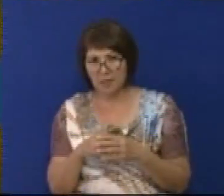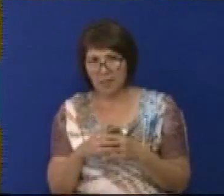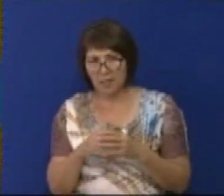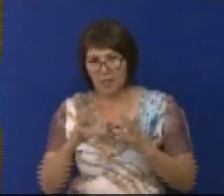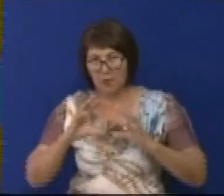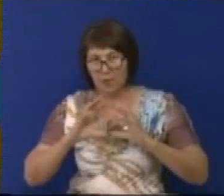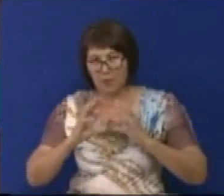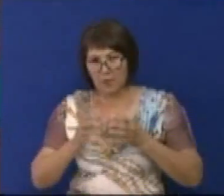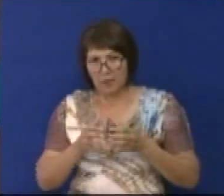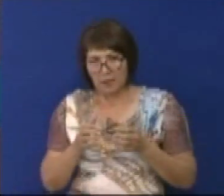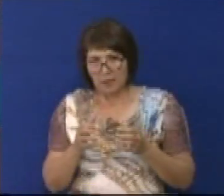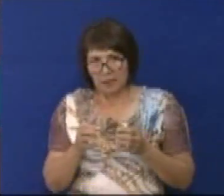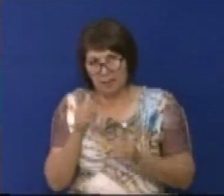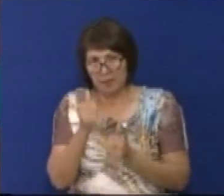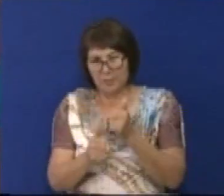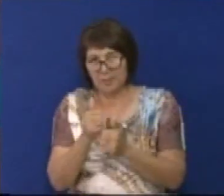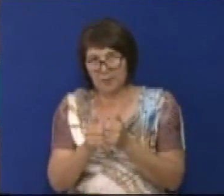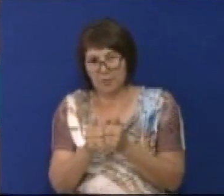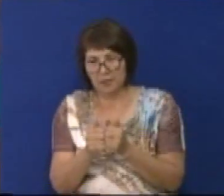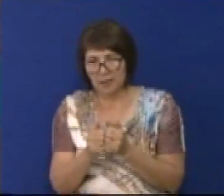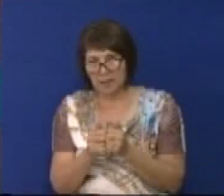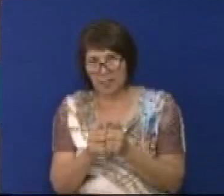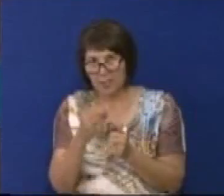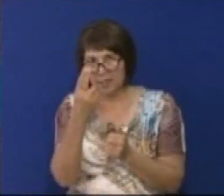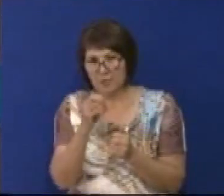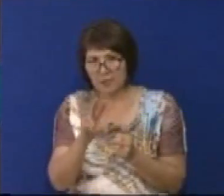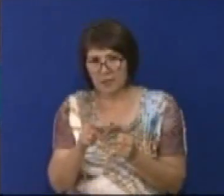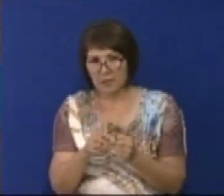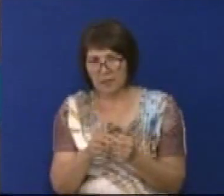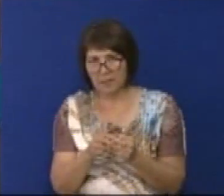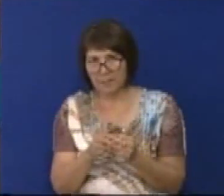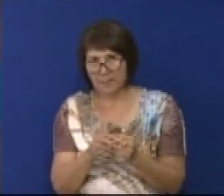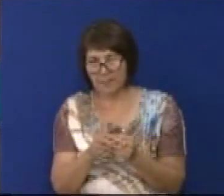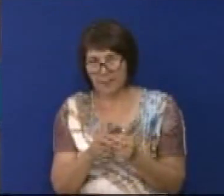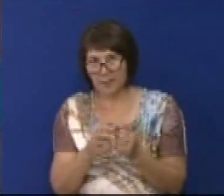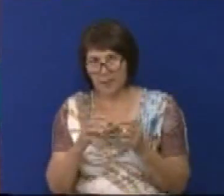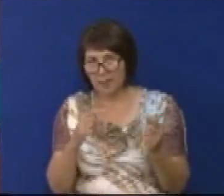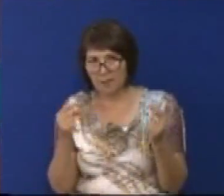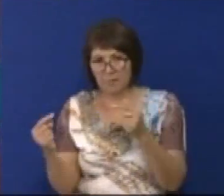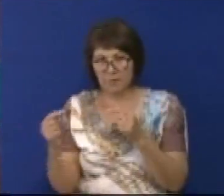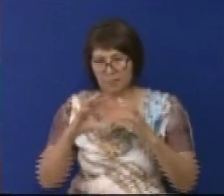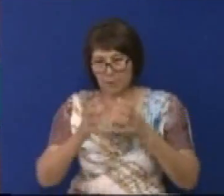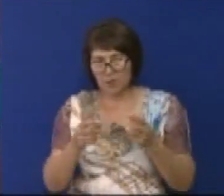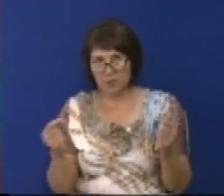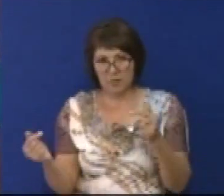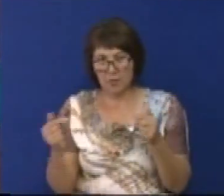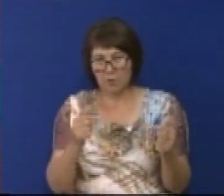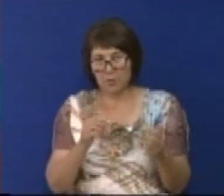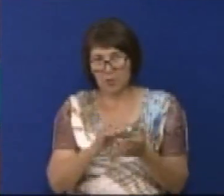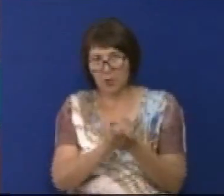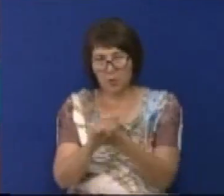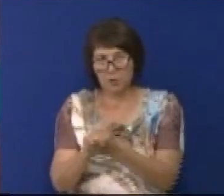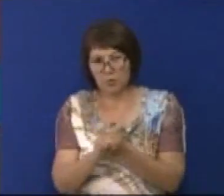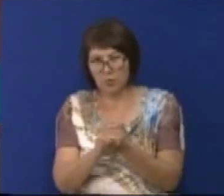алау эстафетасының мақсаты елдер арасындағы бейбітшілік пен достықты насихаттау, адамдарды салауатты өмір салтына баулып, халықтар арасындағы